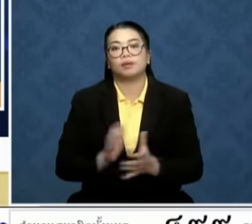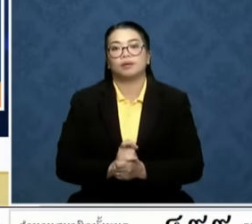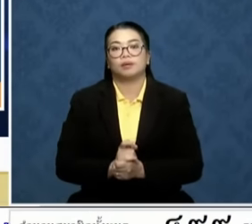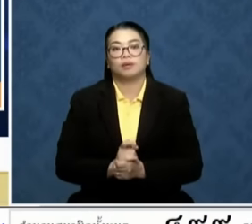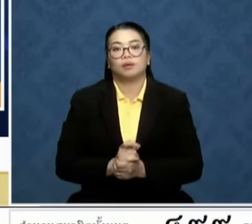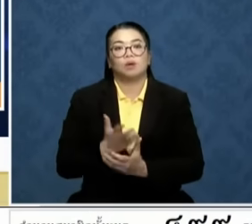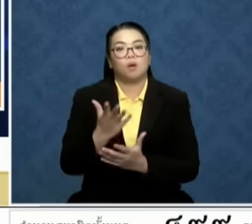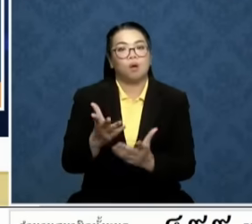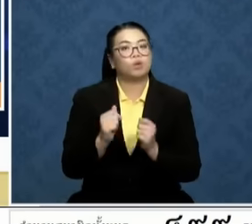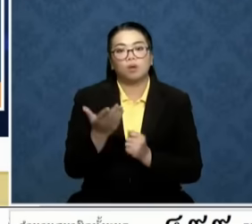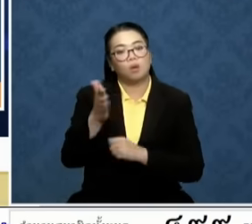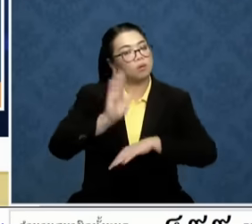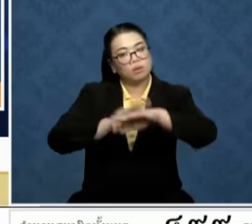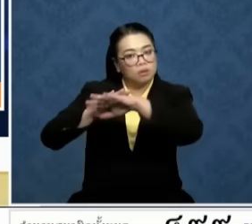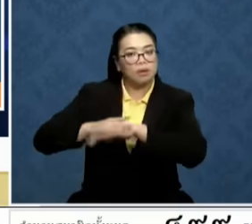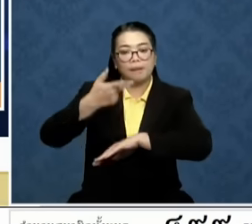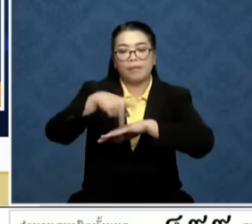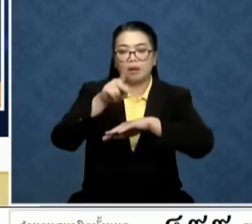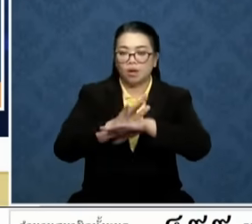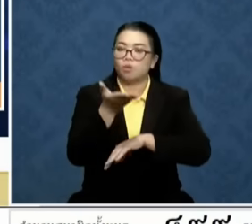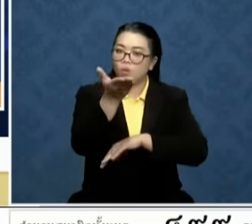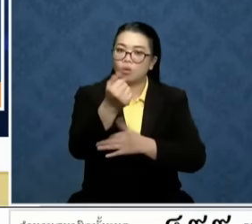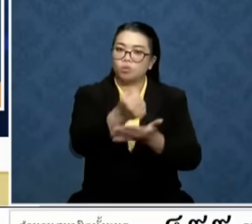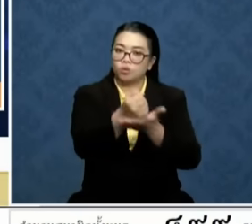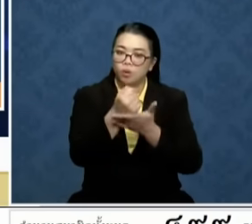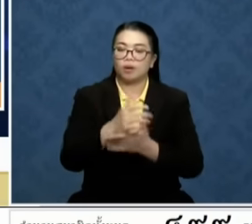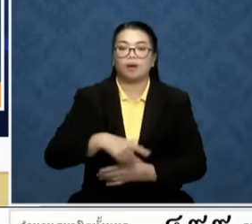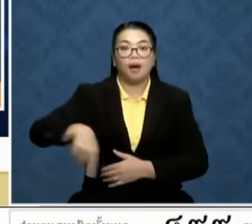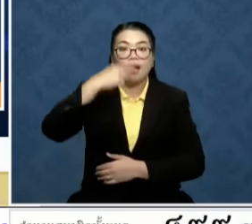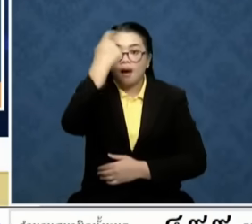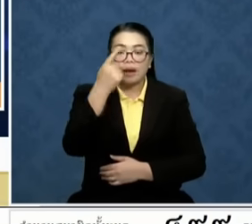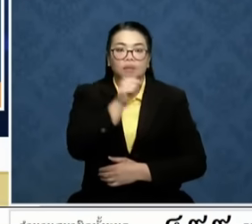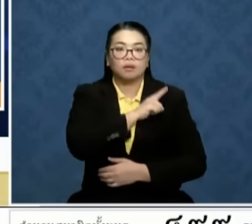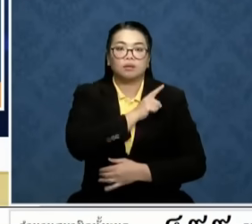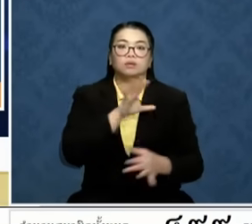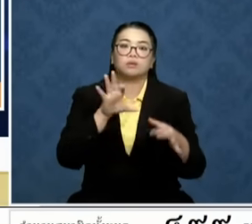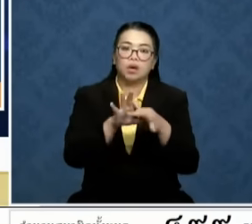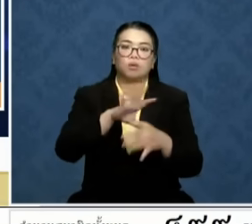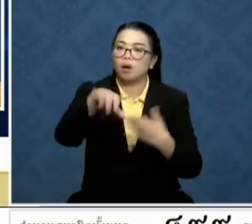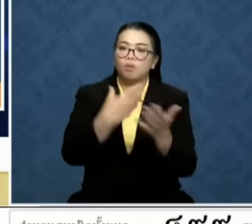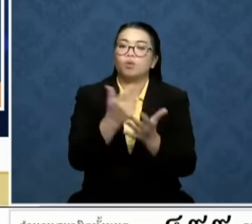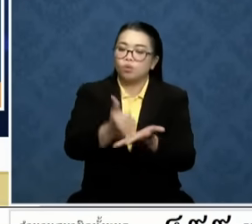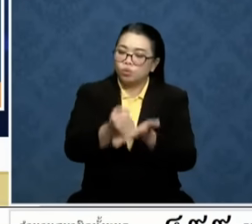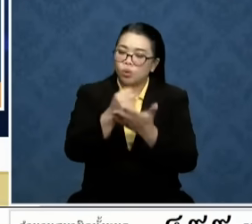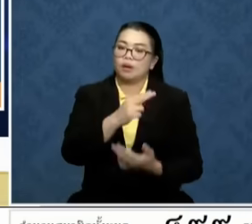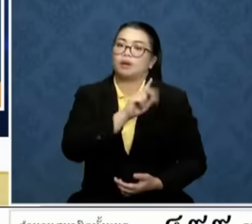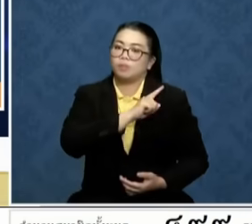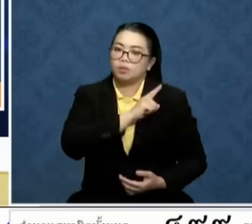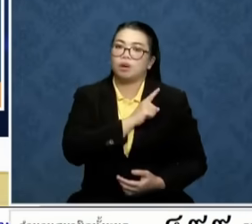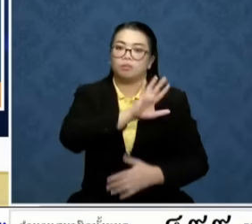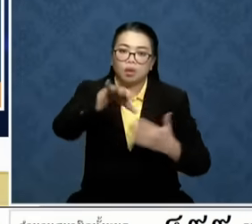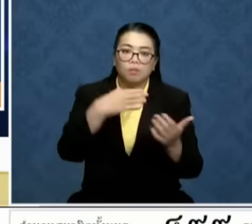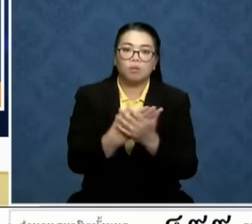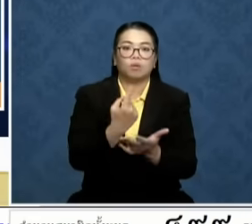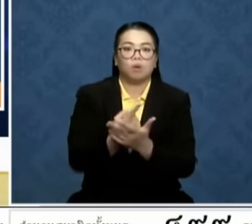จึงขออนุญาตเรียกร้องผ่านท่านประธานจริงๆไปถึงผู้ที่มีส่วนเกี่ยวข้องทั้งหมดช่วยรับภารกิจนี้จากสภาผู้